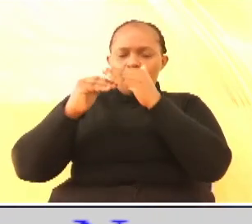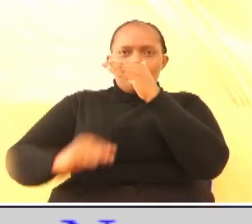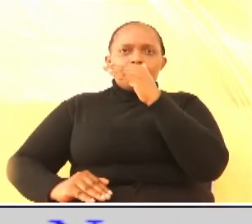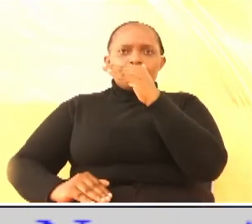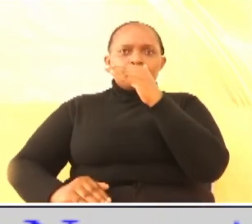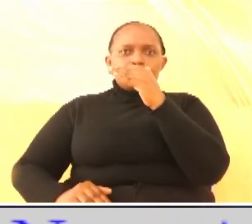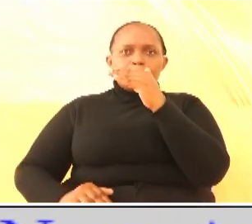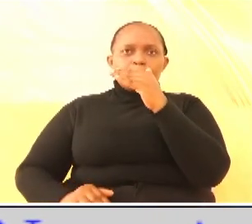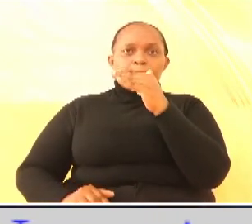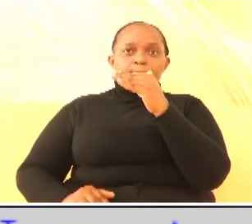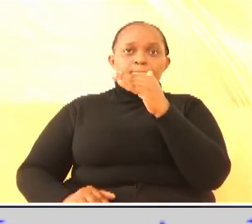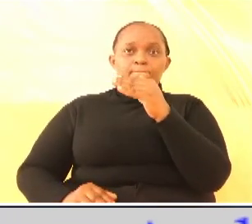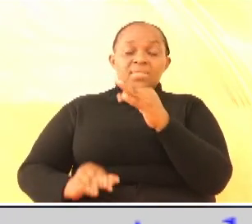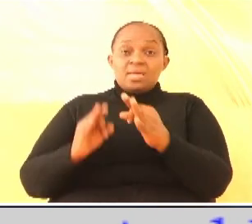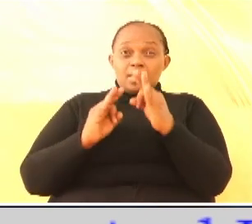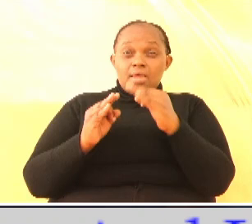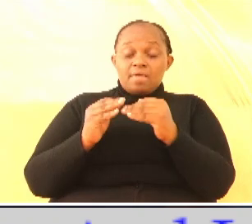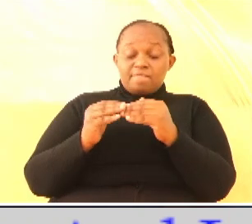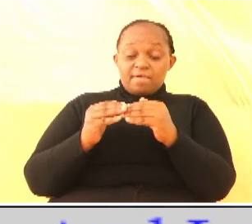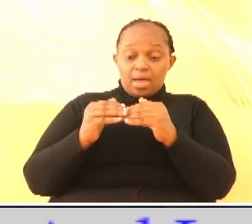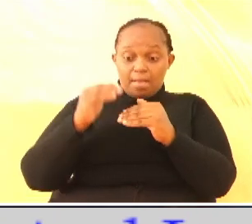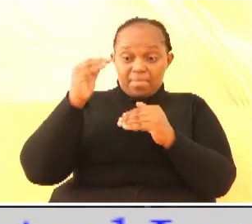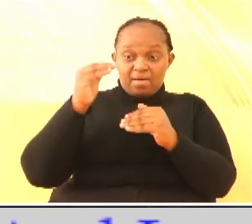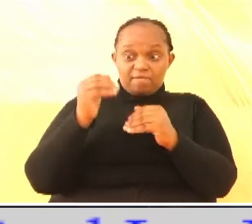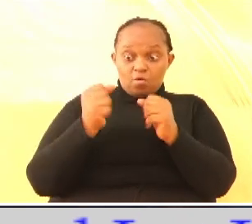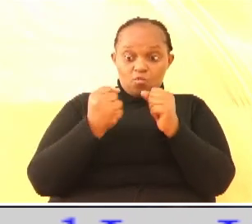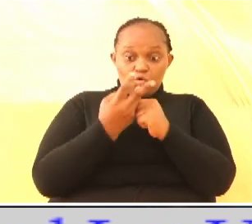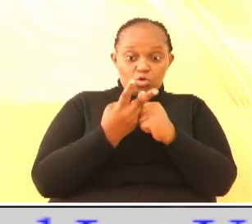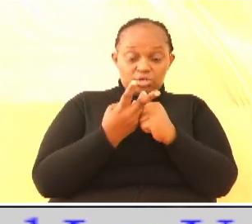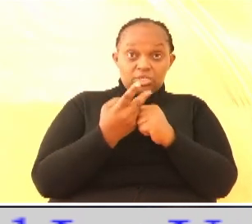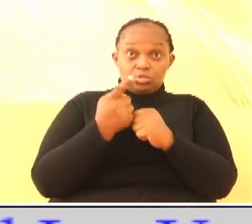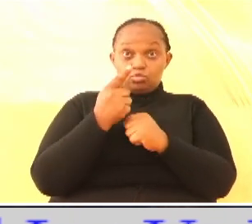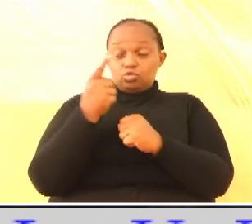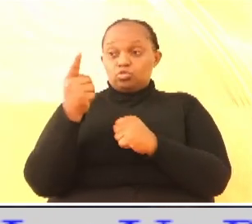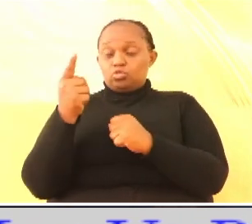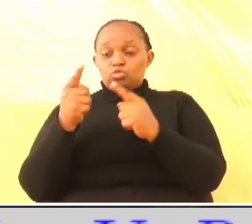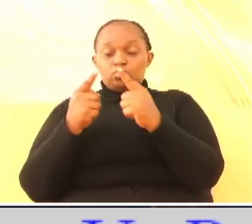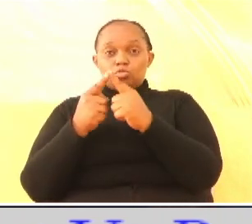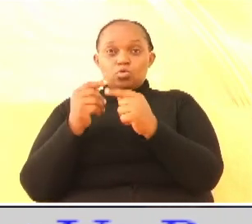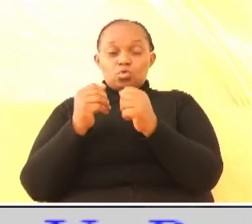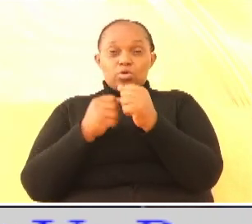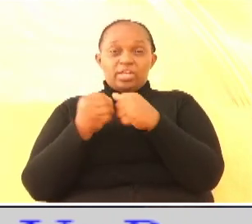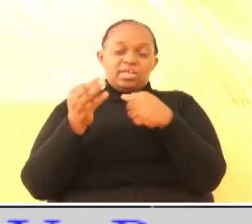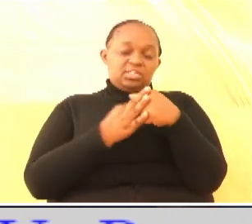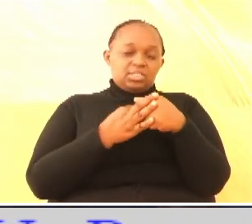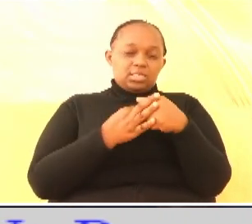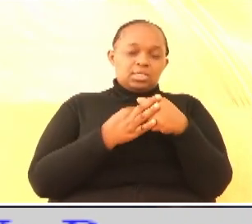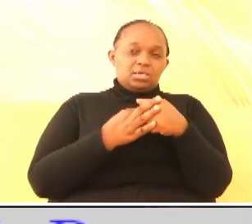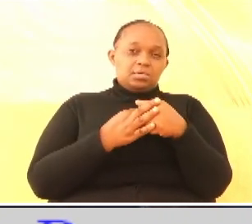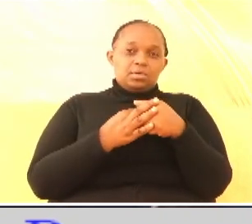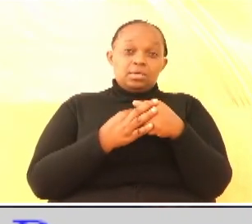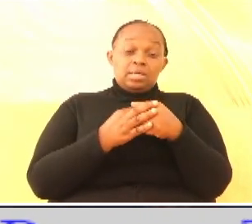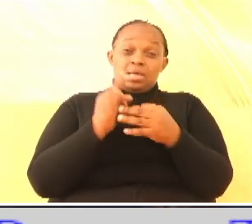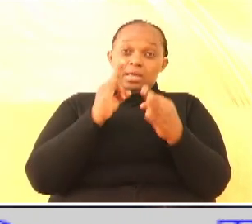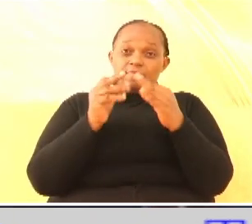hapo umeongezewa 18 kwenda chini. Ukipita hapo ushapoteza.